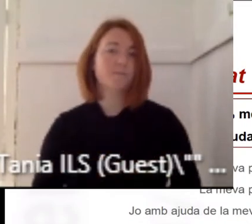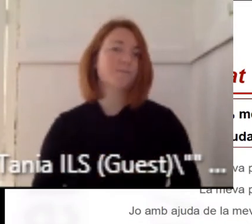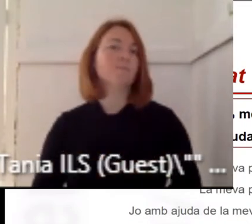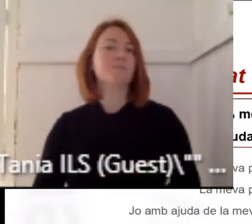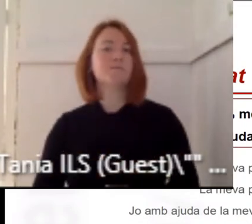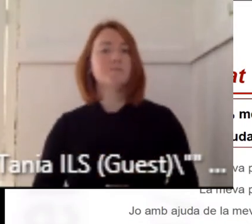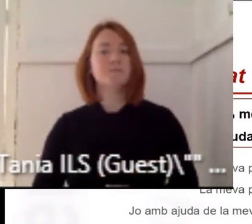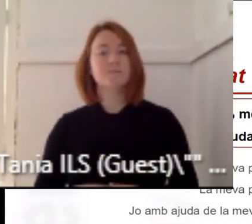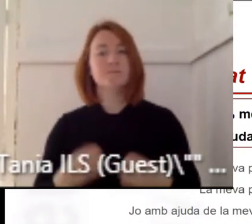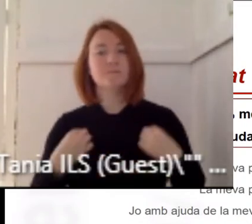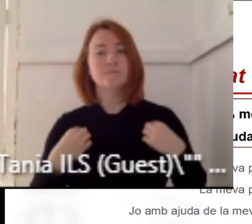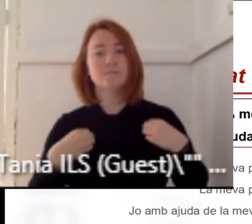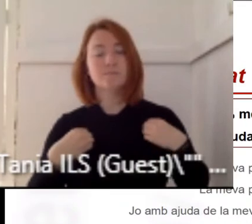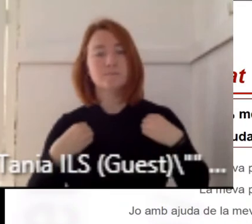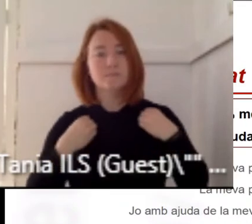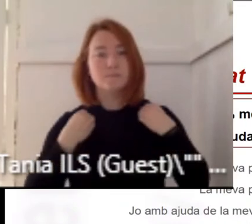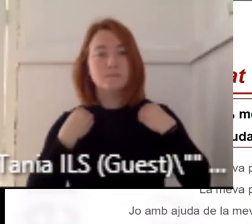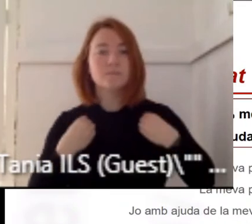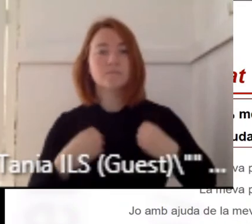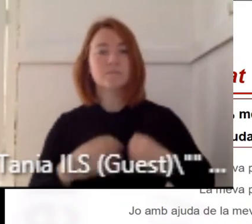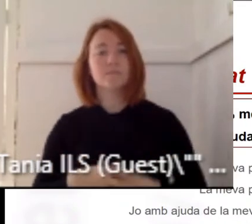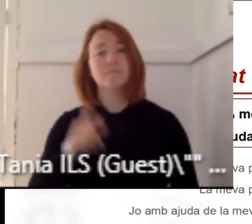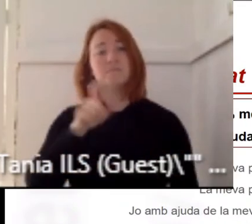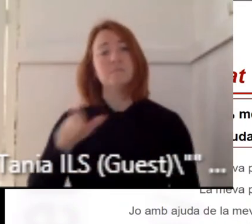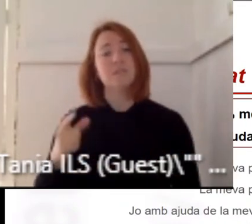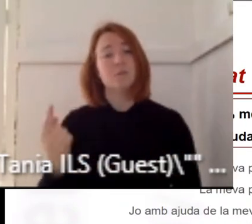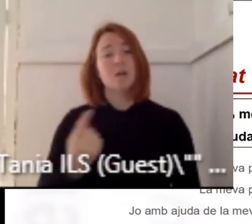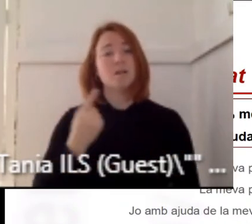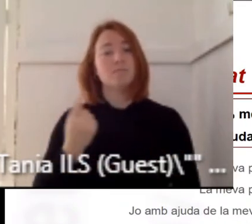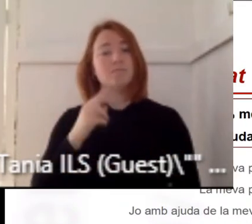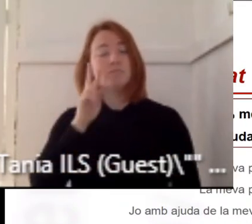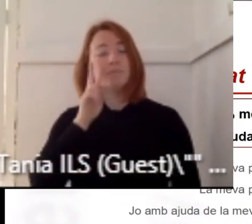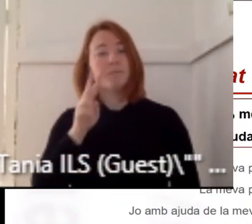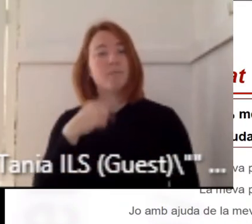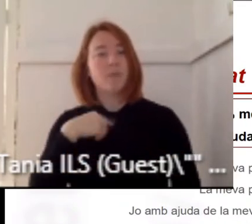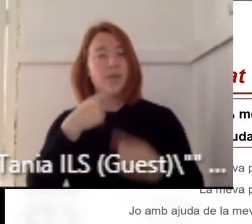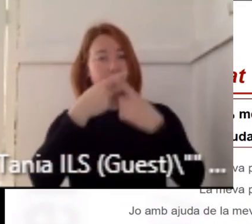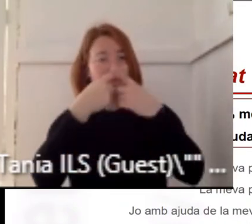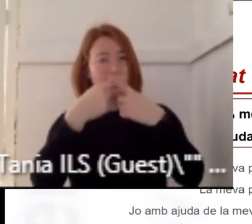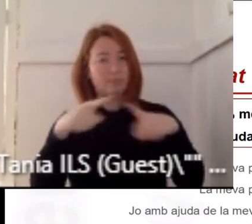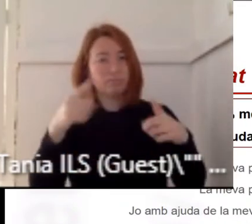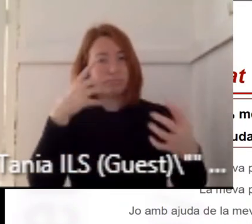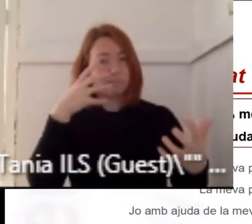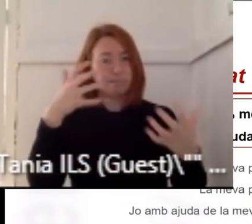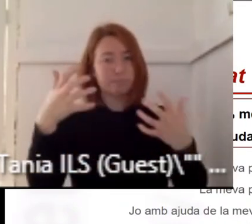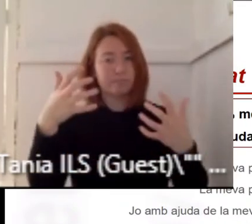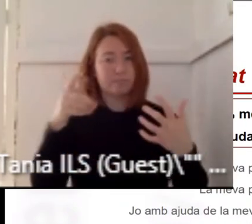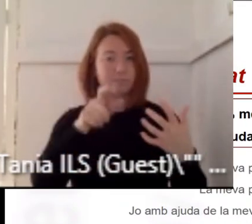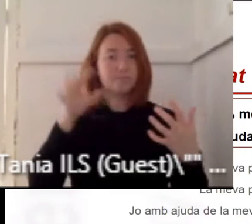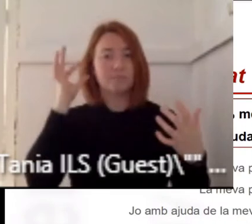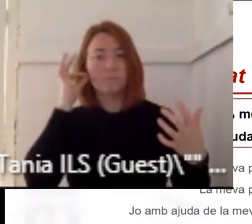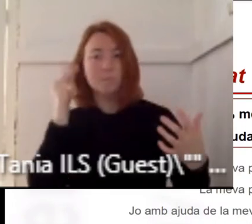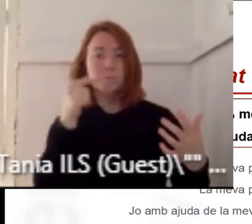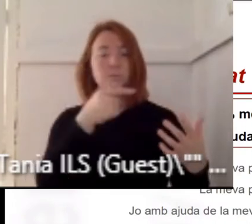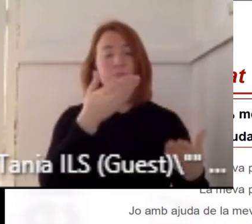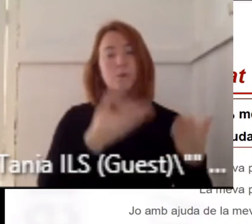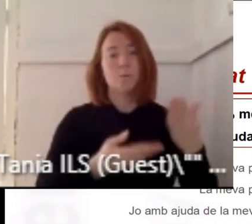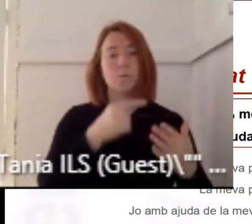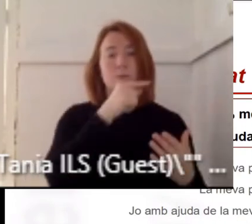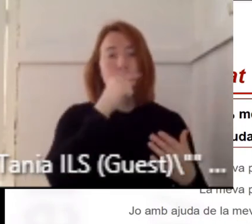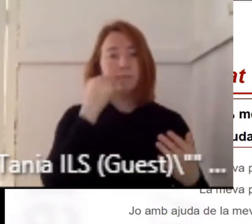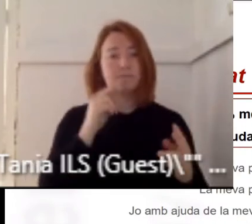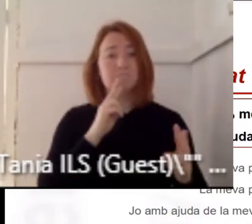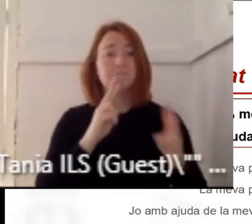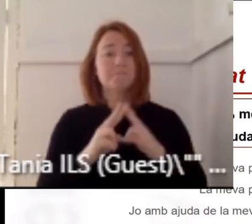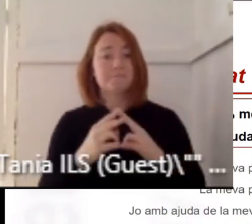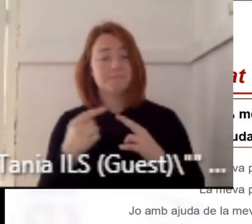que les realitzen soles, veiem que hi ha una diferència molt, molt gran doncs, respecte a les dones i els homes que ho verbalitzen. No?